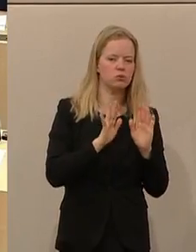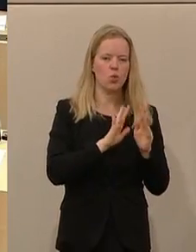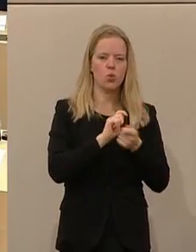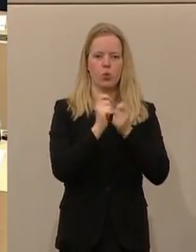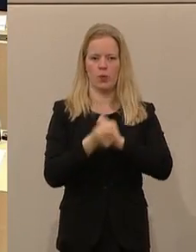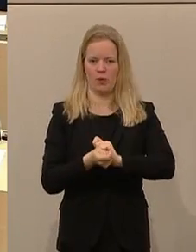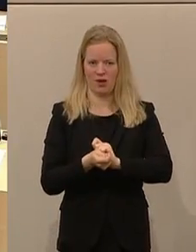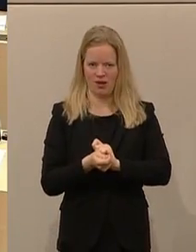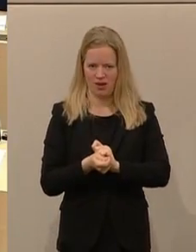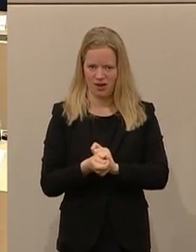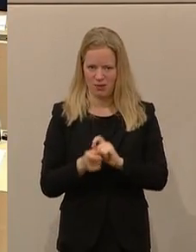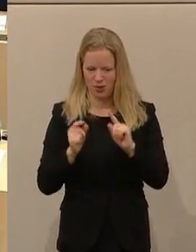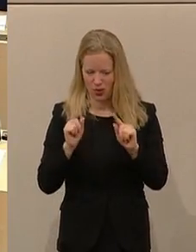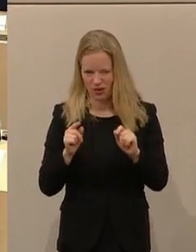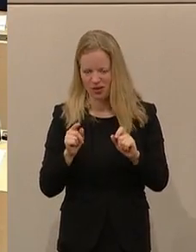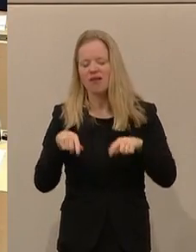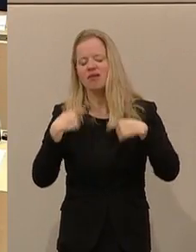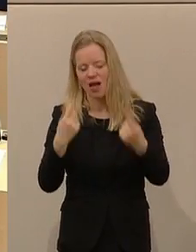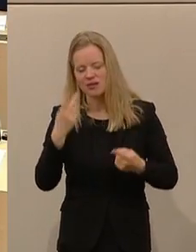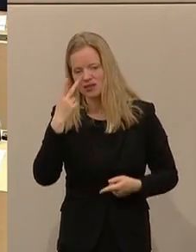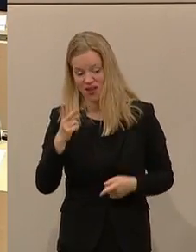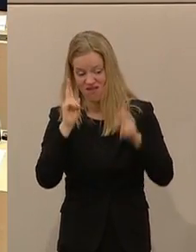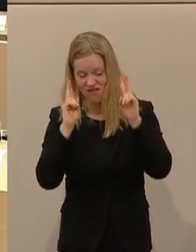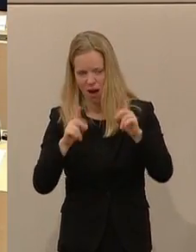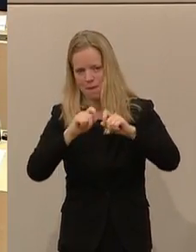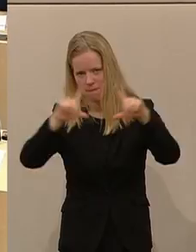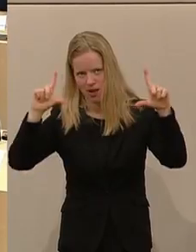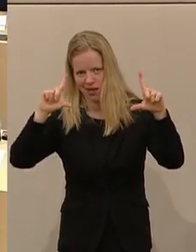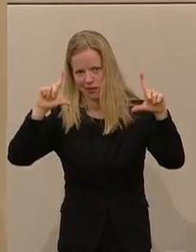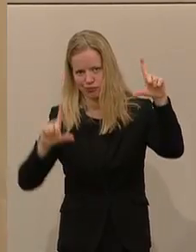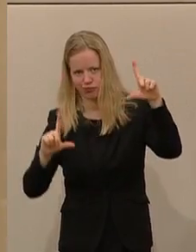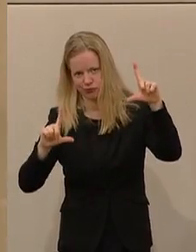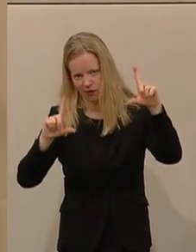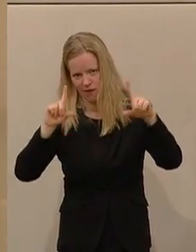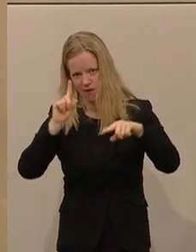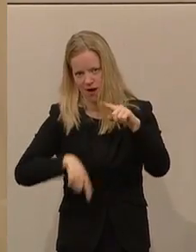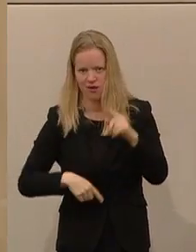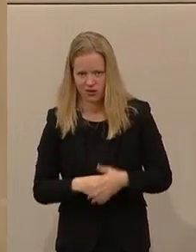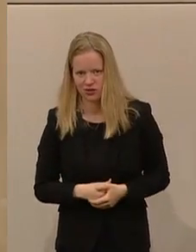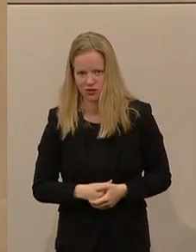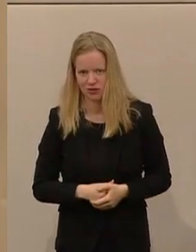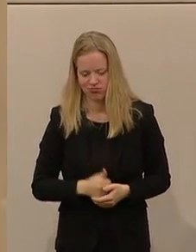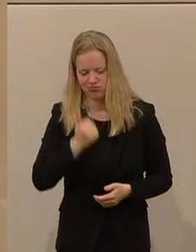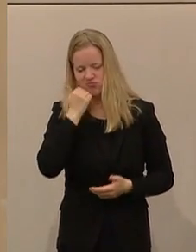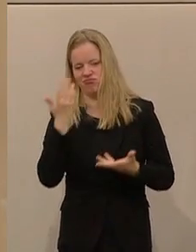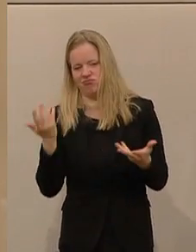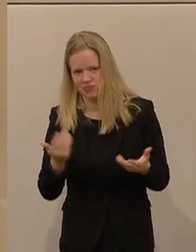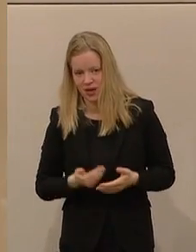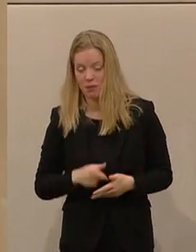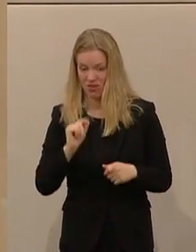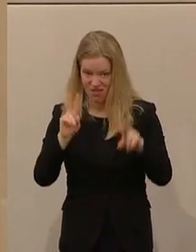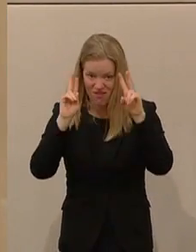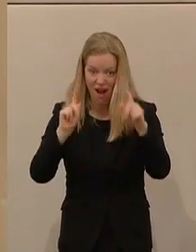als Druckbild entpuppt. Faktum ist, dass Sie nicht bereit sind, offensichtlich die ernsthaften